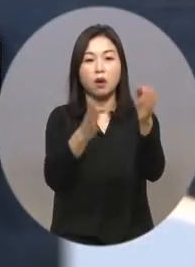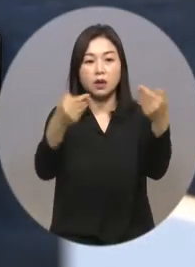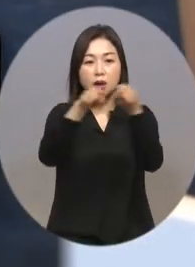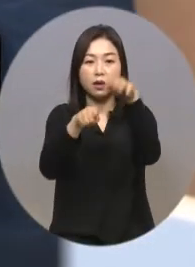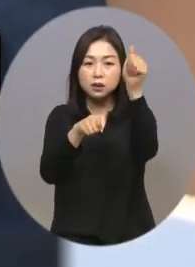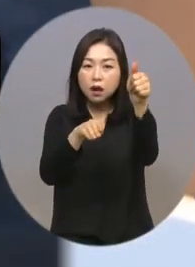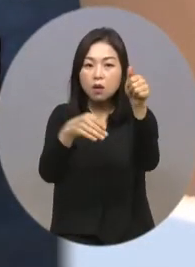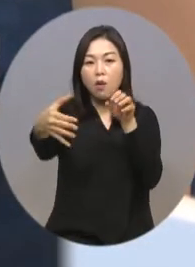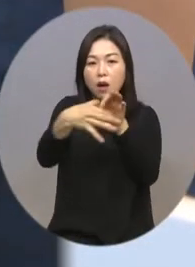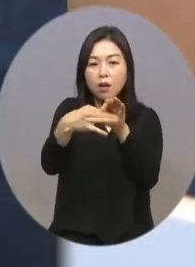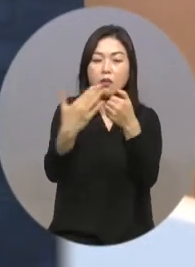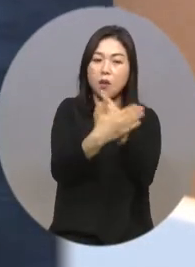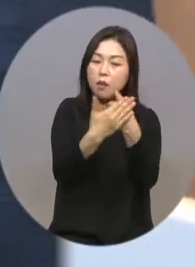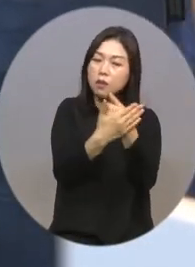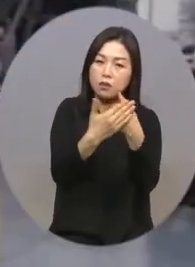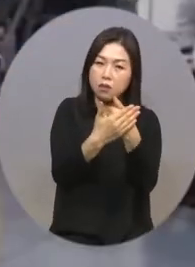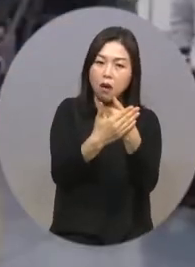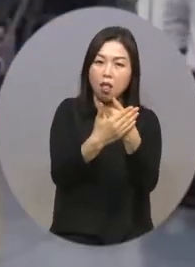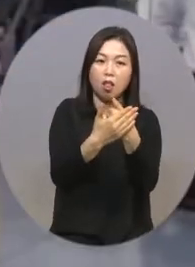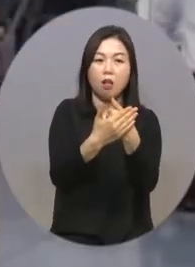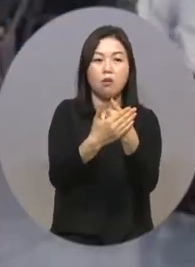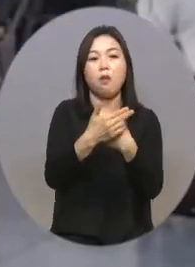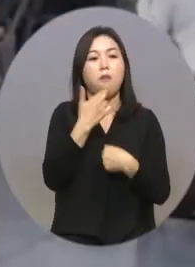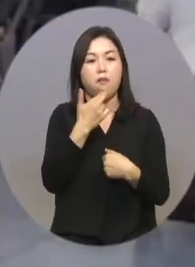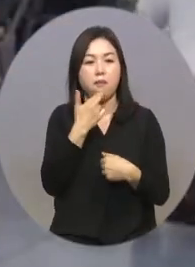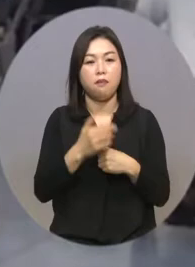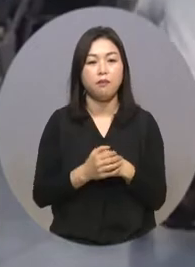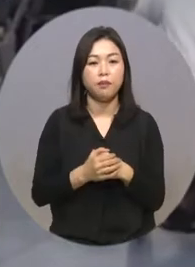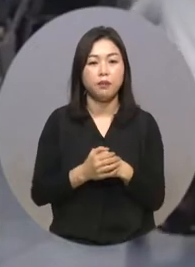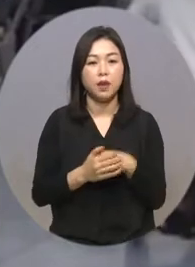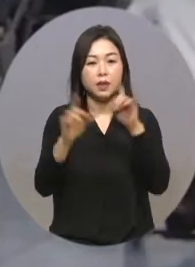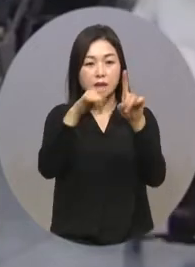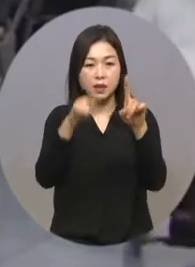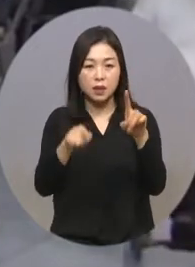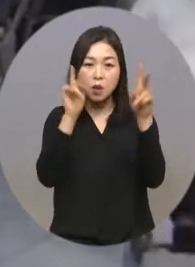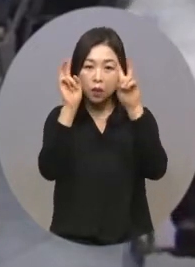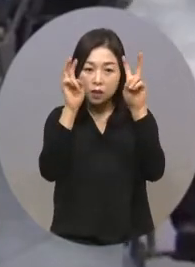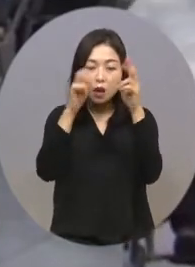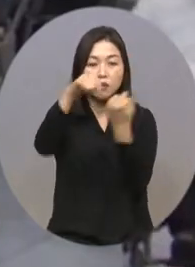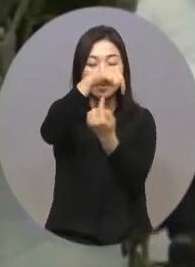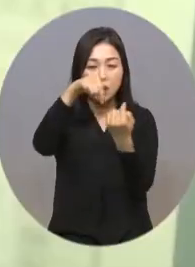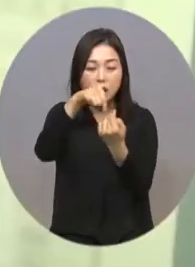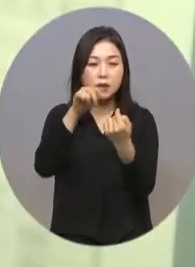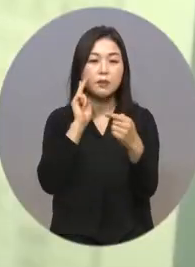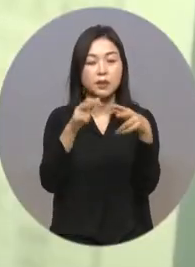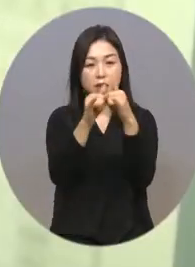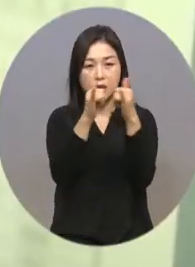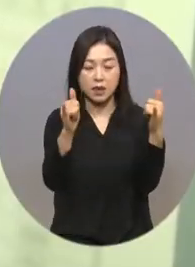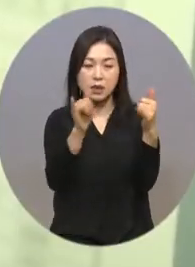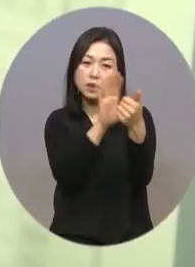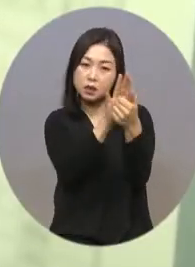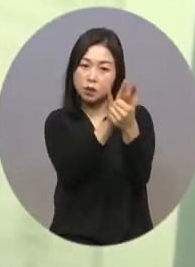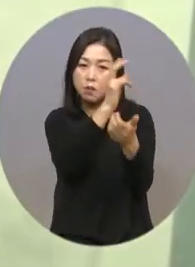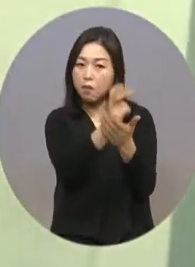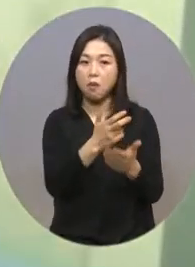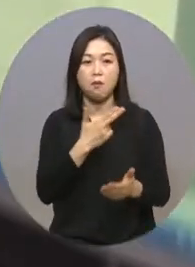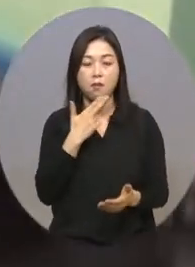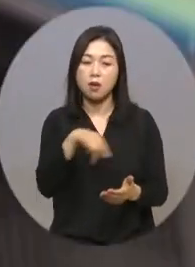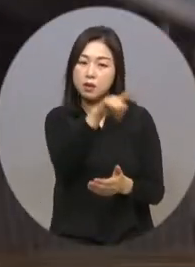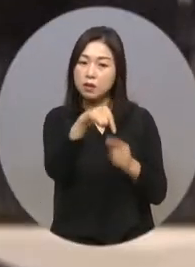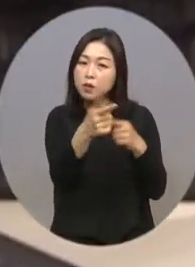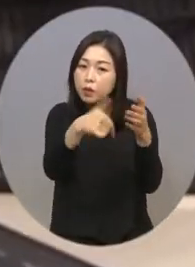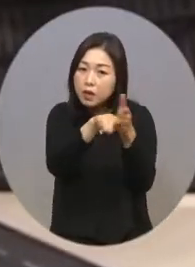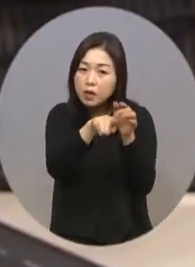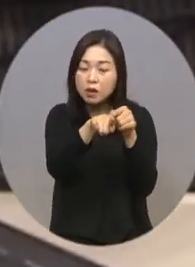상황입니다 또한 1인 기업을 경영하는 중증 장애인에 대한 지원 규정이 없어 이들에 대한 지원책 마련도